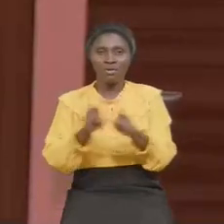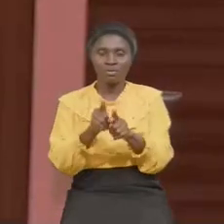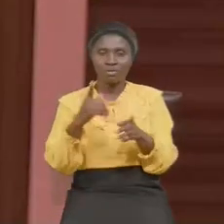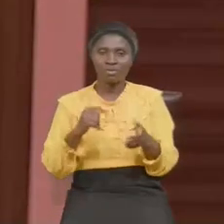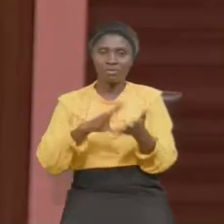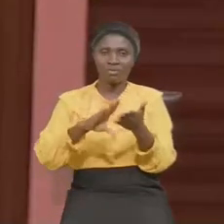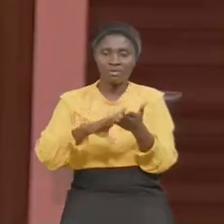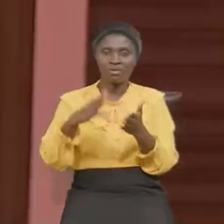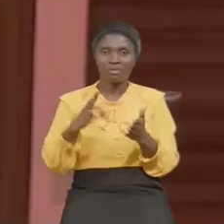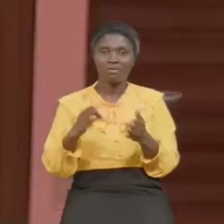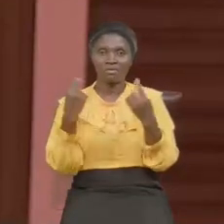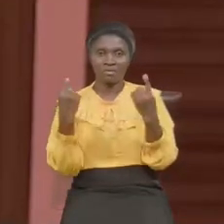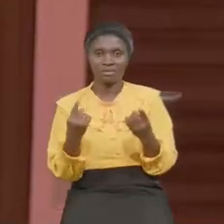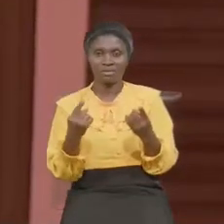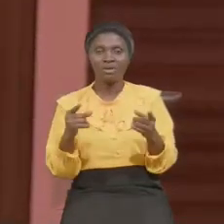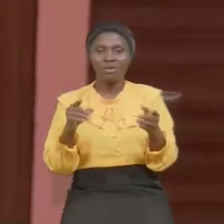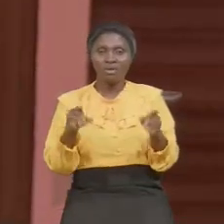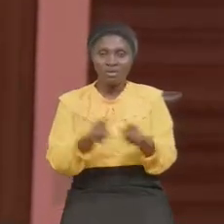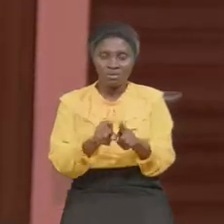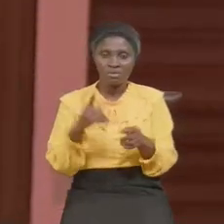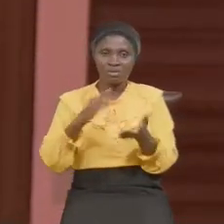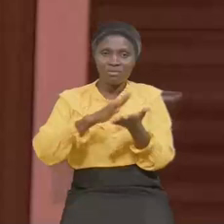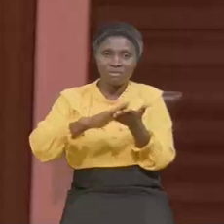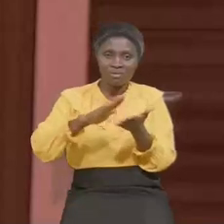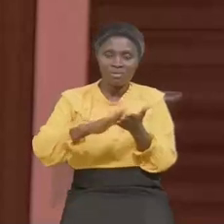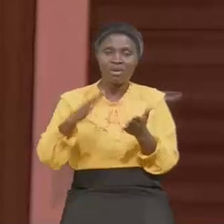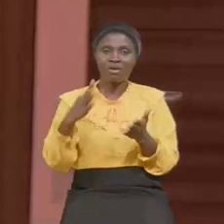péchés, le pardon des péchés.